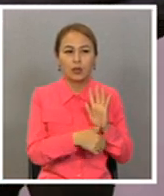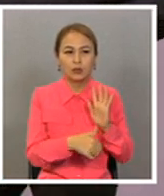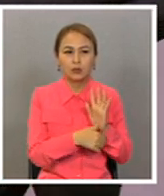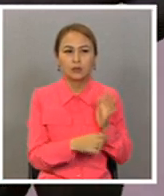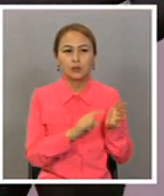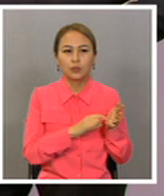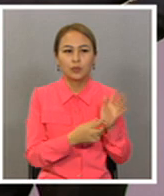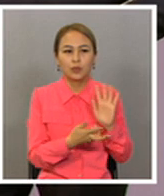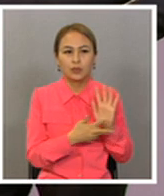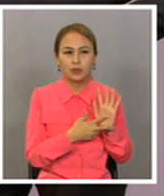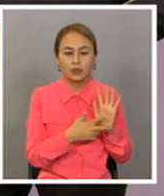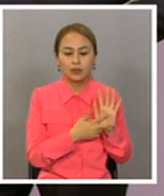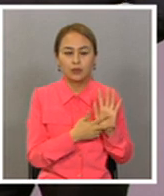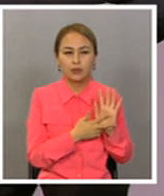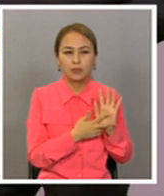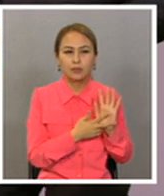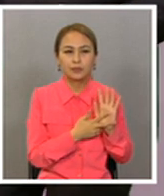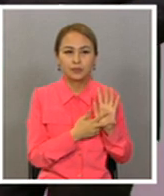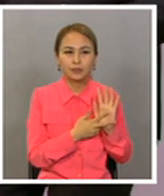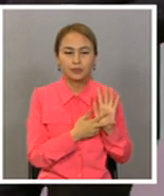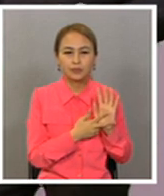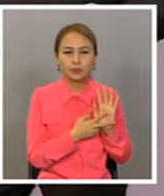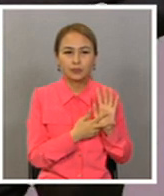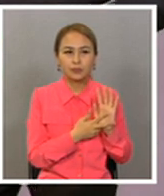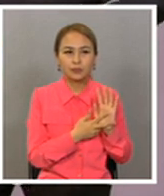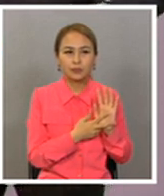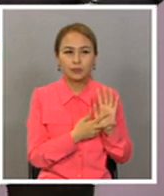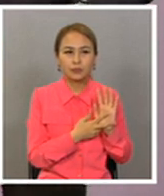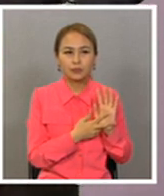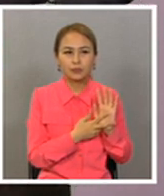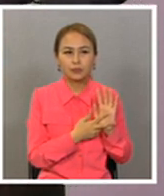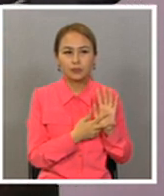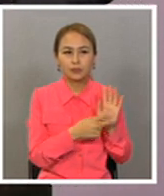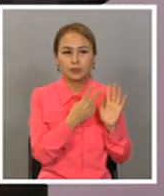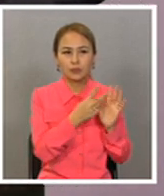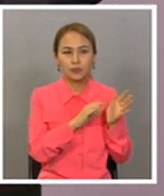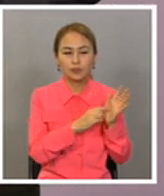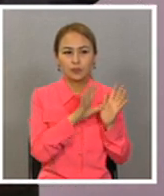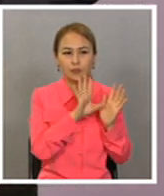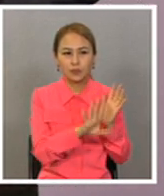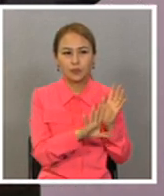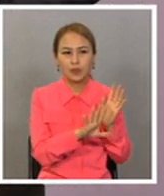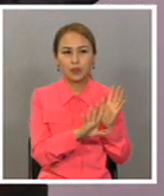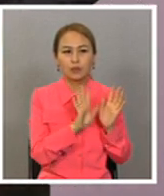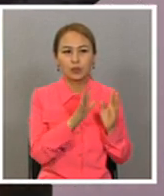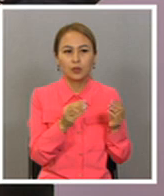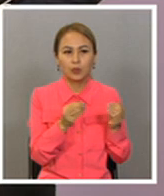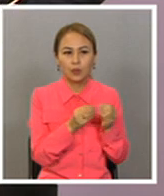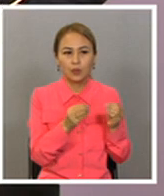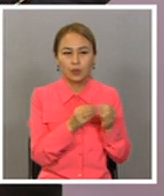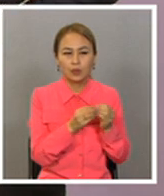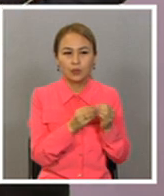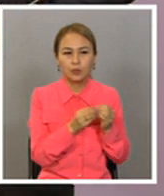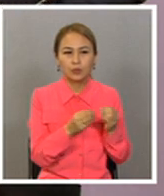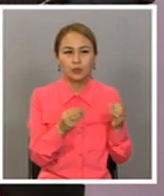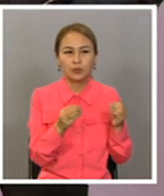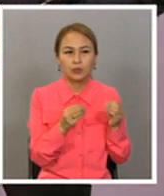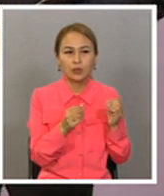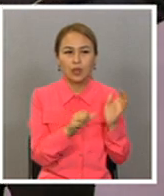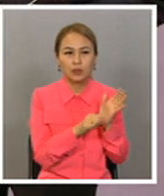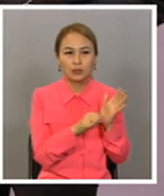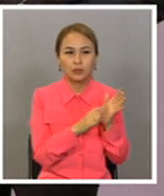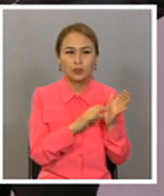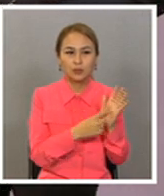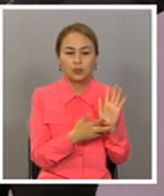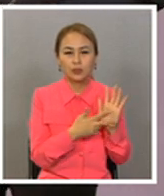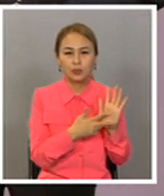8-тің көбейтіндісін көбейтеміз. 2 мен 5-ті көбейтсек, нәтижеміз 10-ға тең, ал 6 мен 8-тің